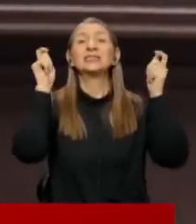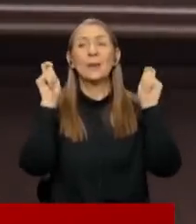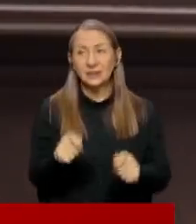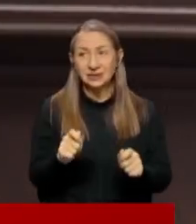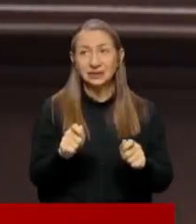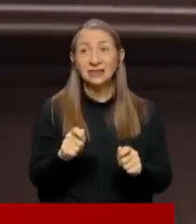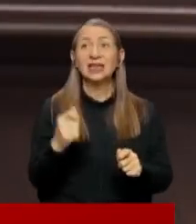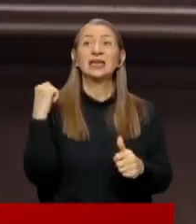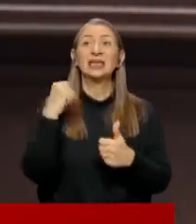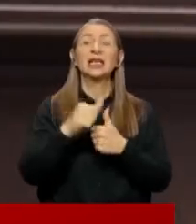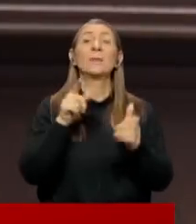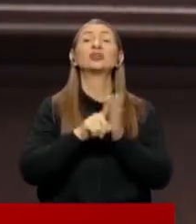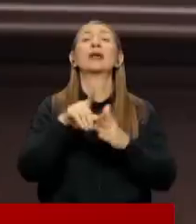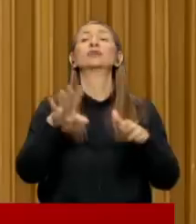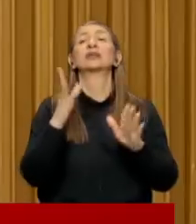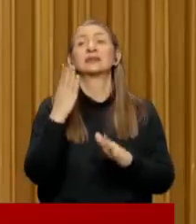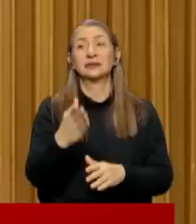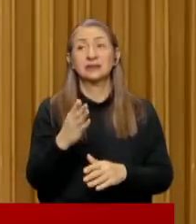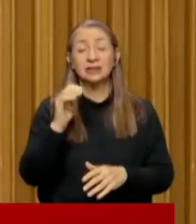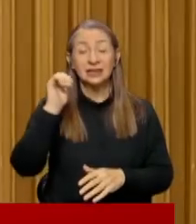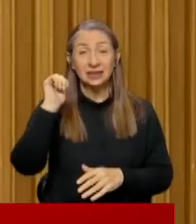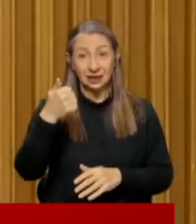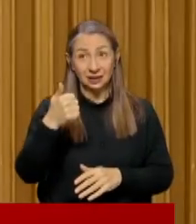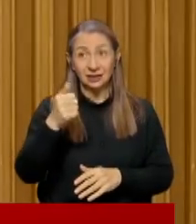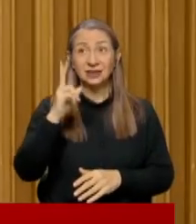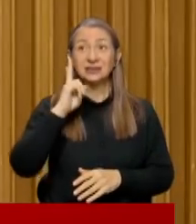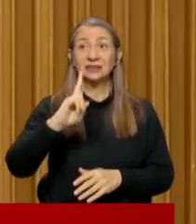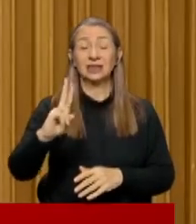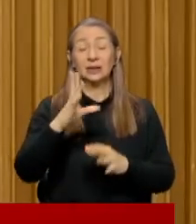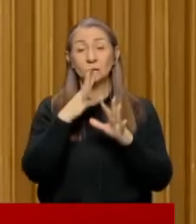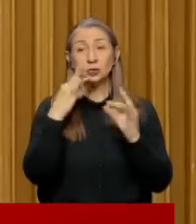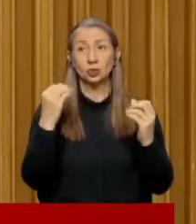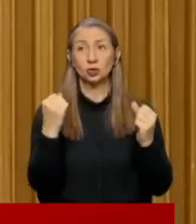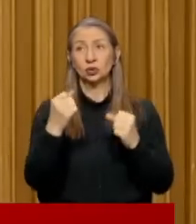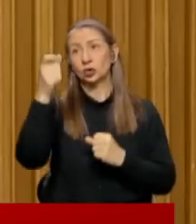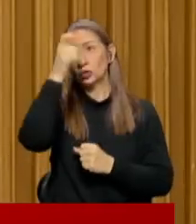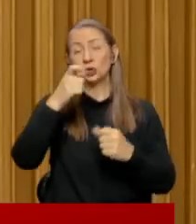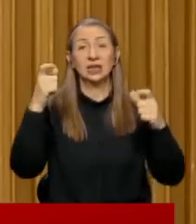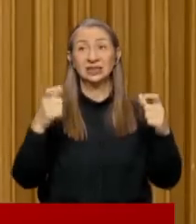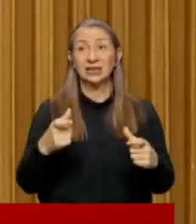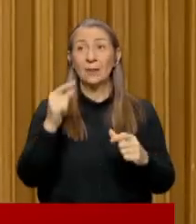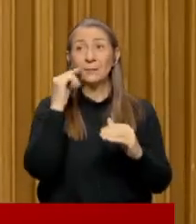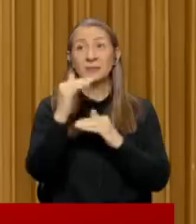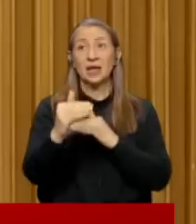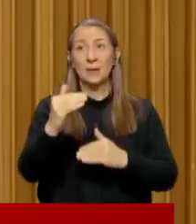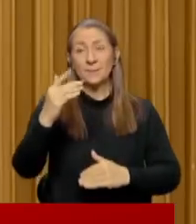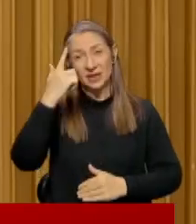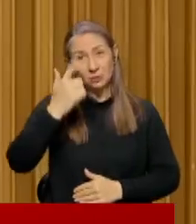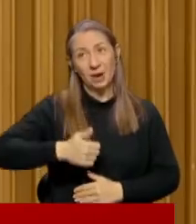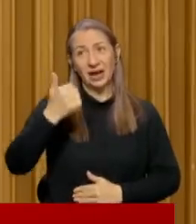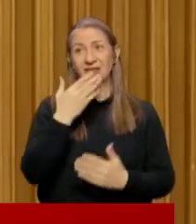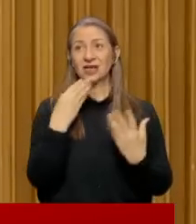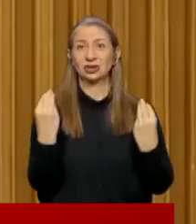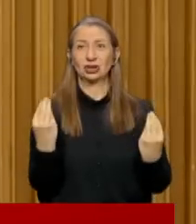yaparsanız yapın yine başaramayacaksınız. Yarının zengin, mutlu, güçlü Türkiye. Millete başbakan